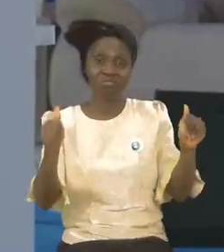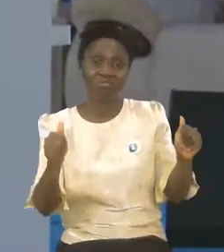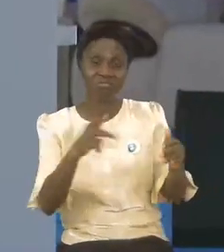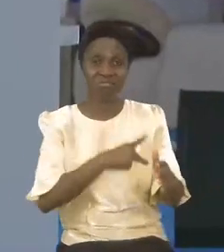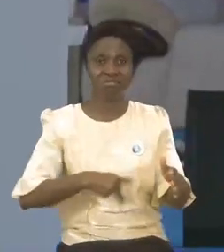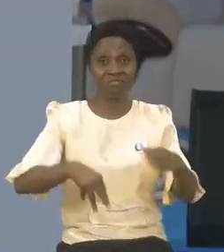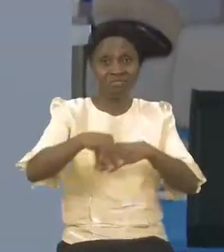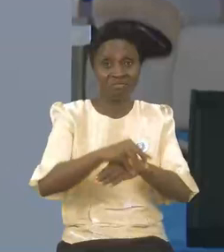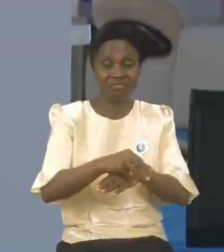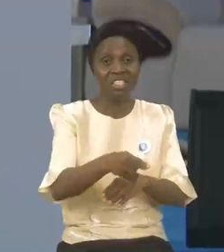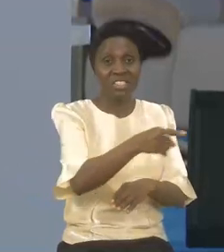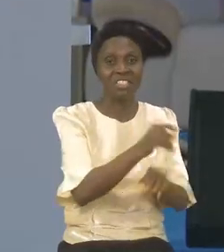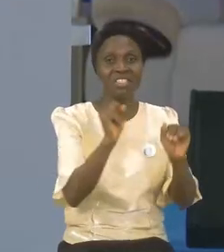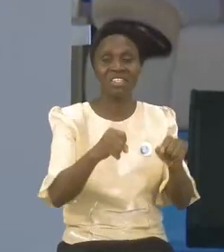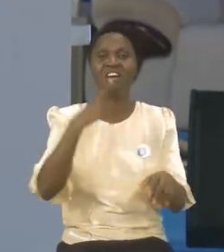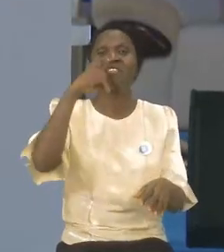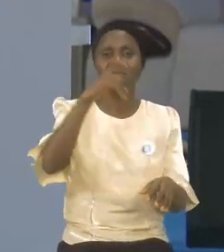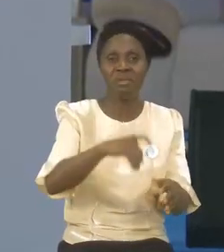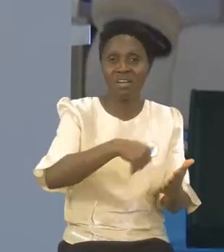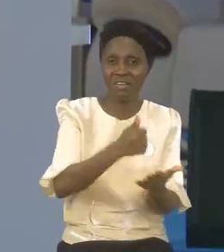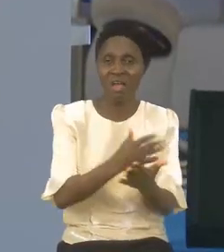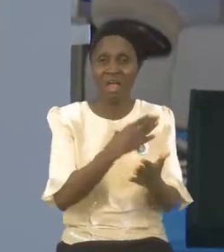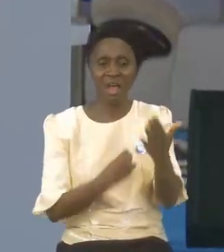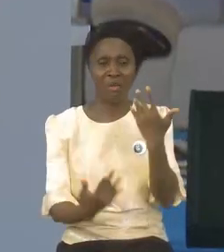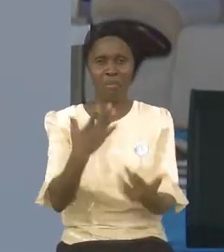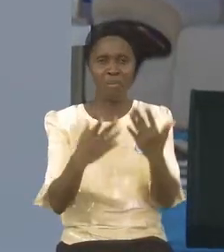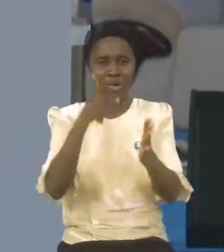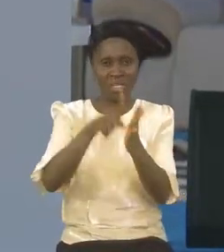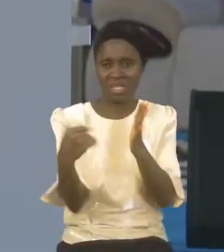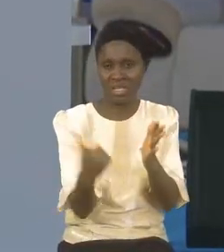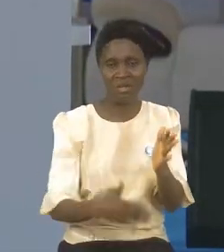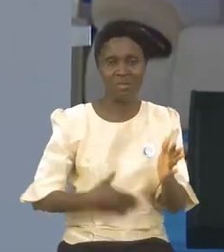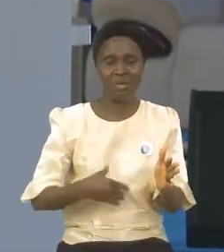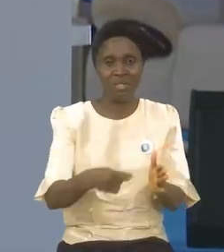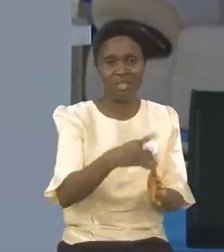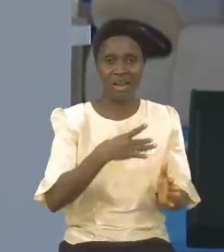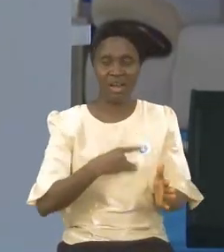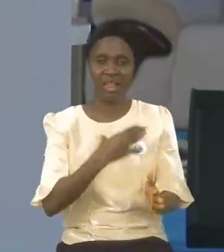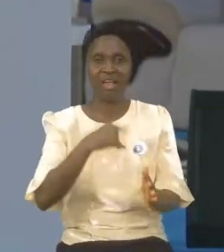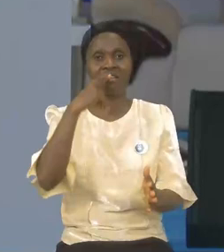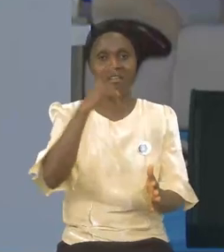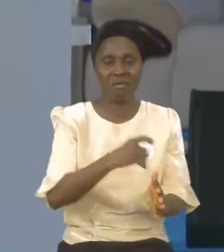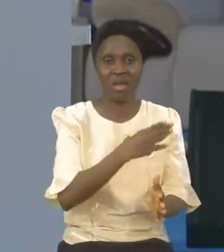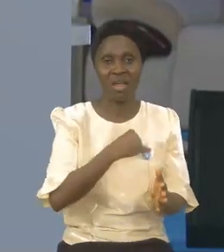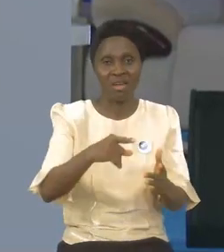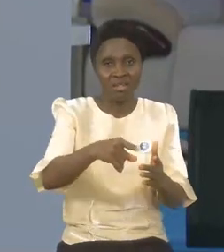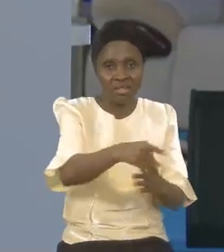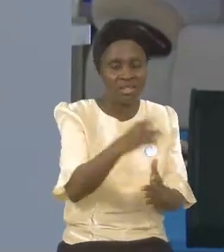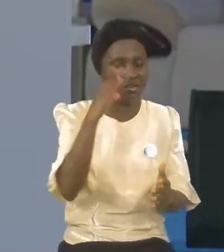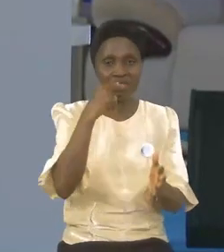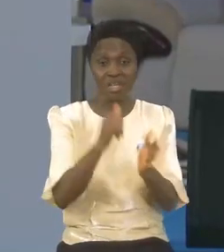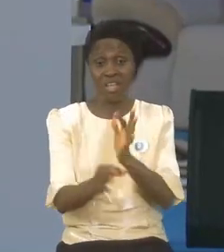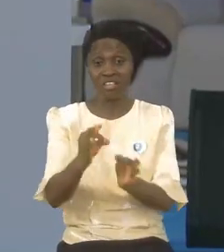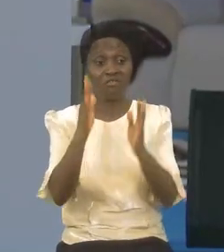et qu'ils peuvent faire un décret contre quelqu'un sur terre et vont dire que si